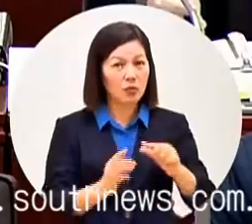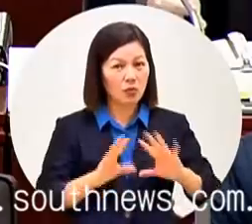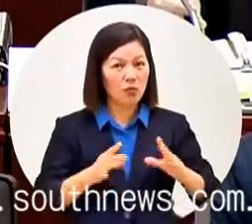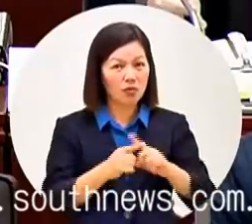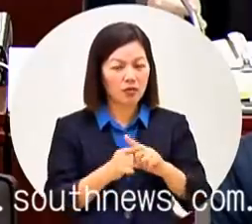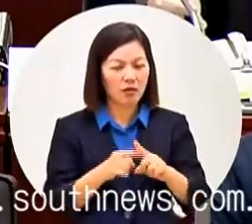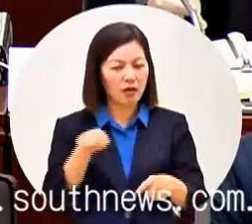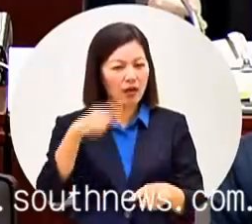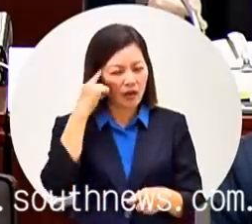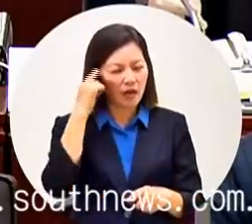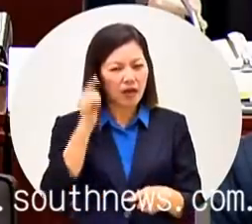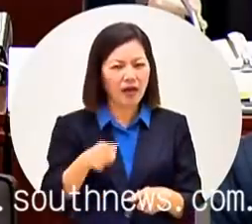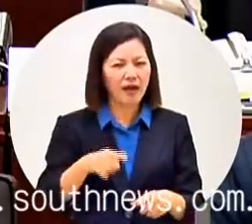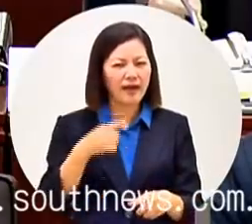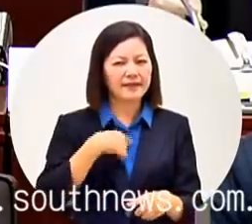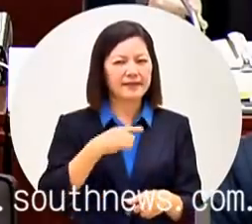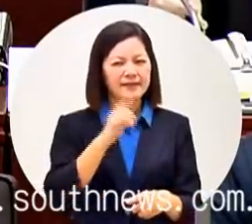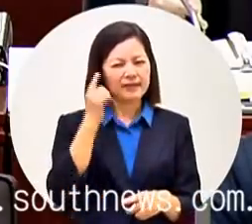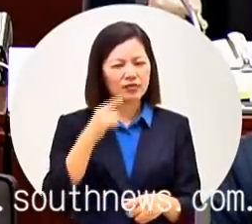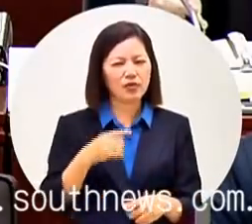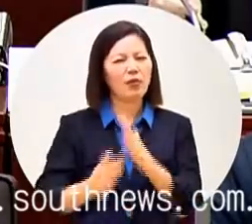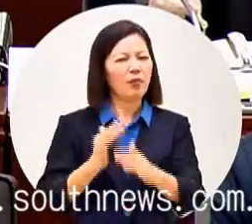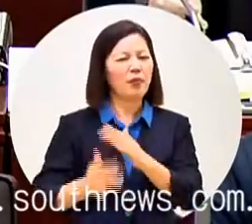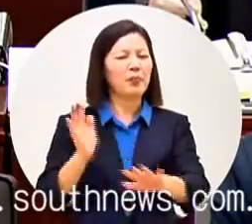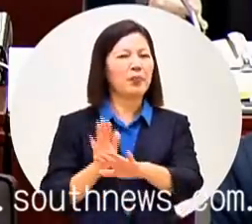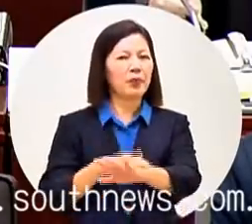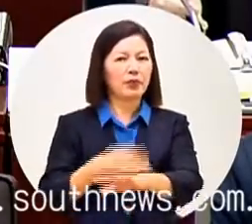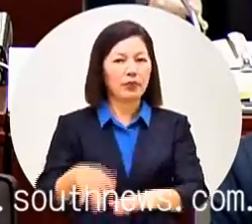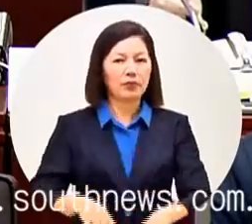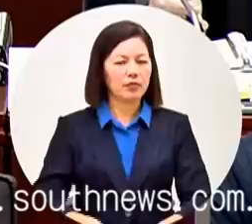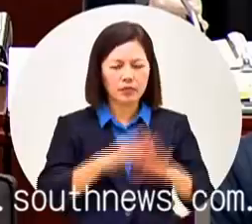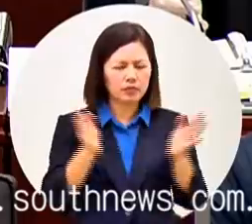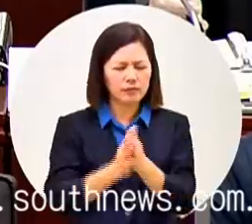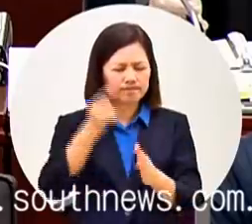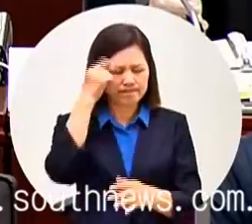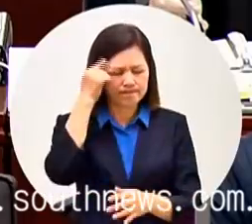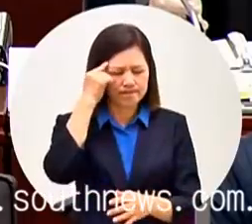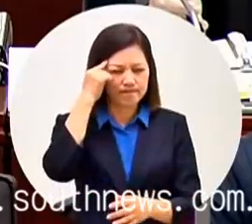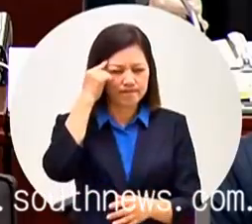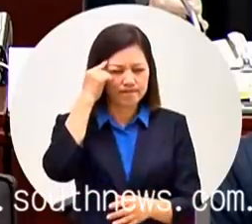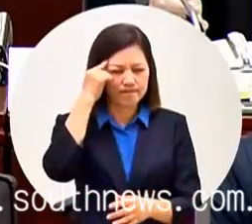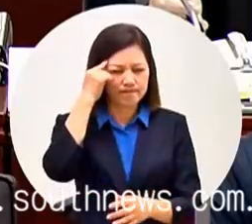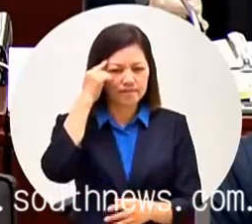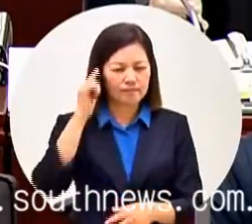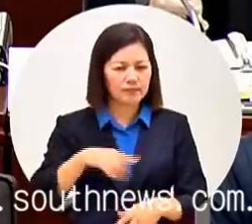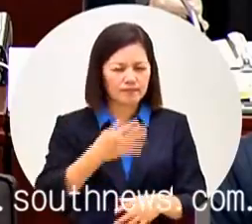代了，说绝对不会战争。但是我的想法，我们要用一切的智慧、一切的耐